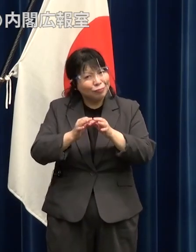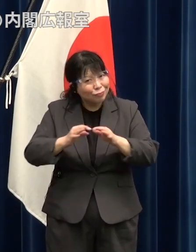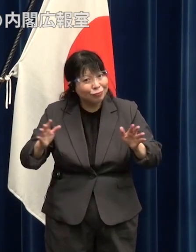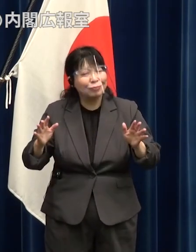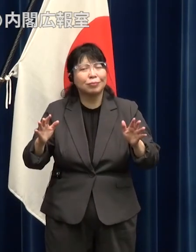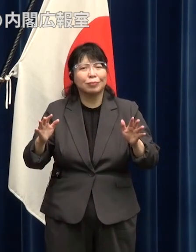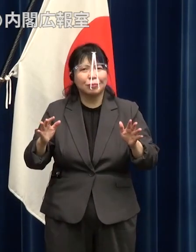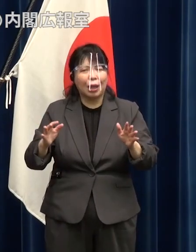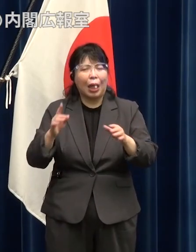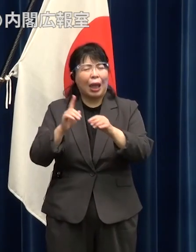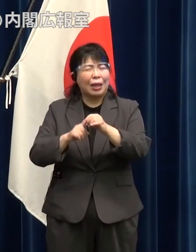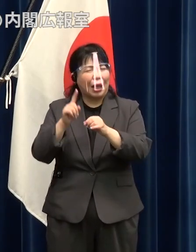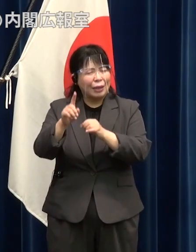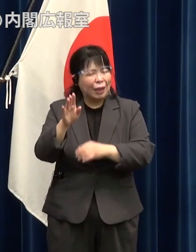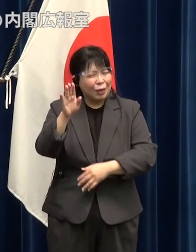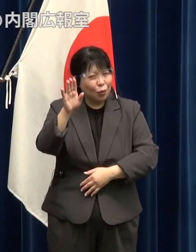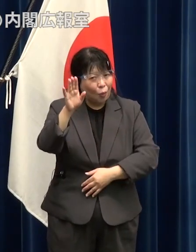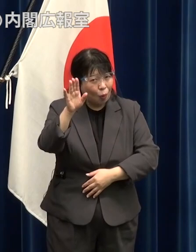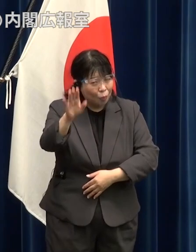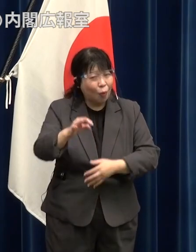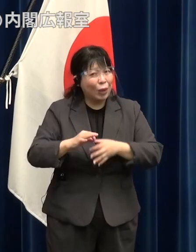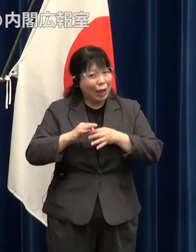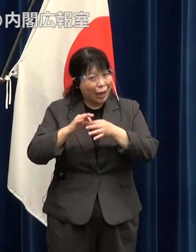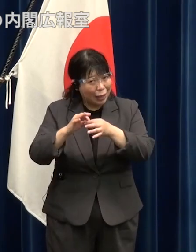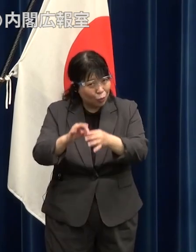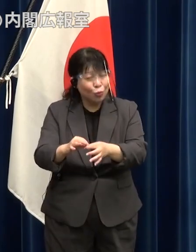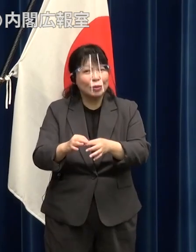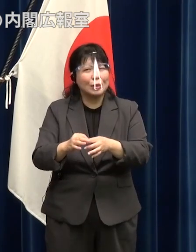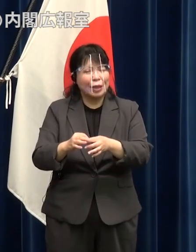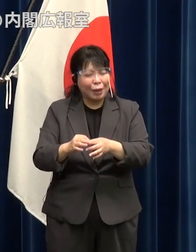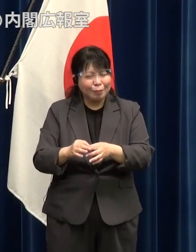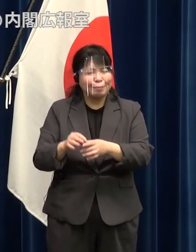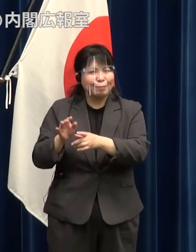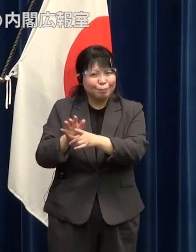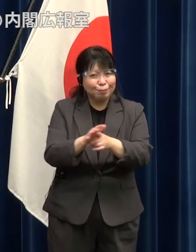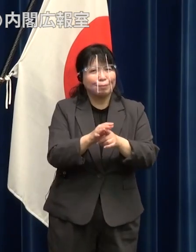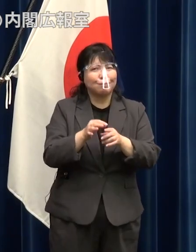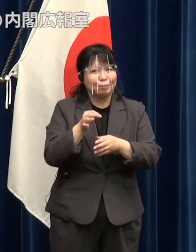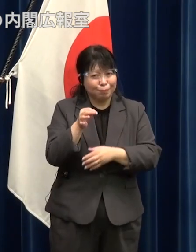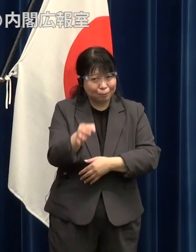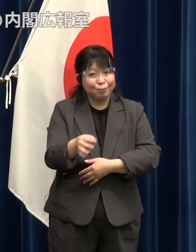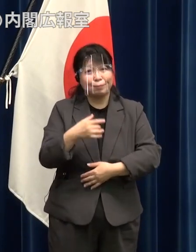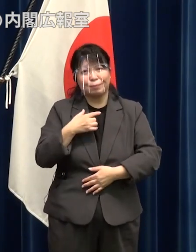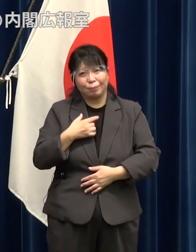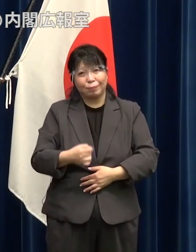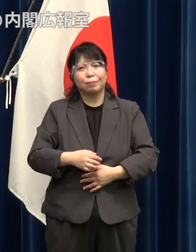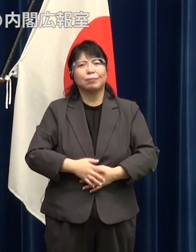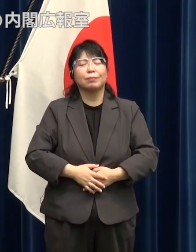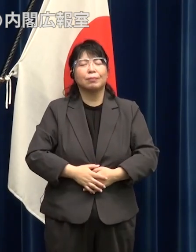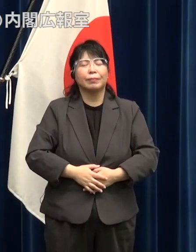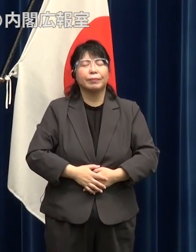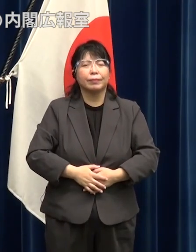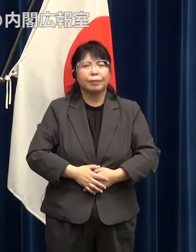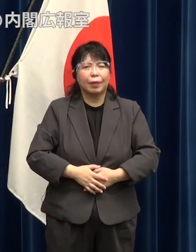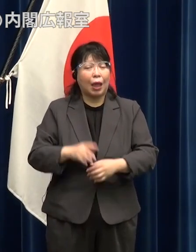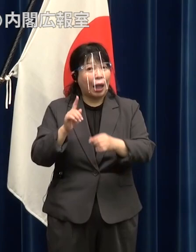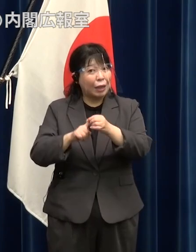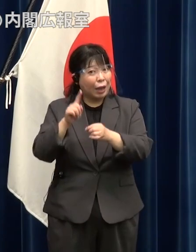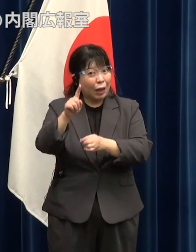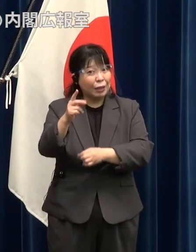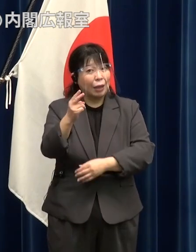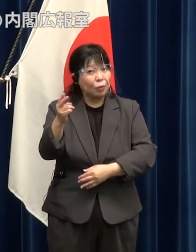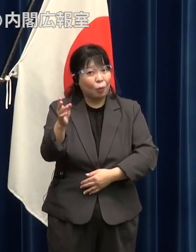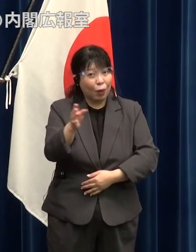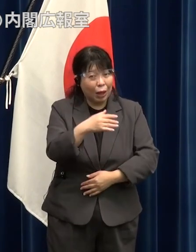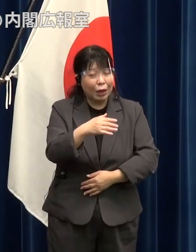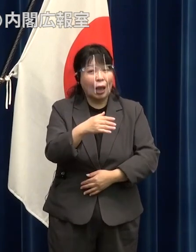年以降も継続してお届けをいたします。また来年度から出産育児一時